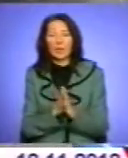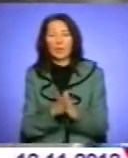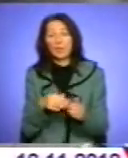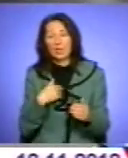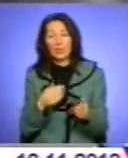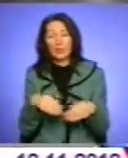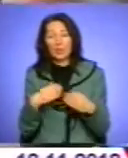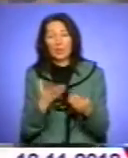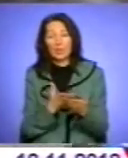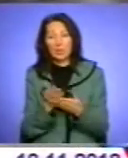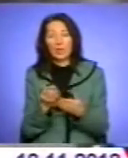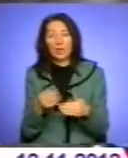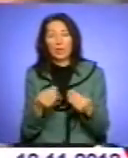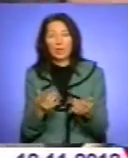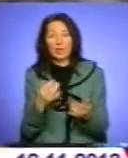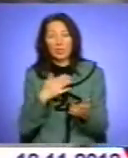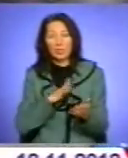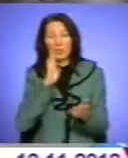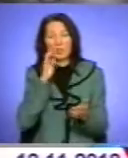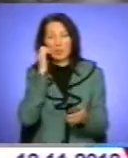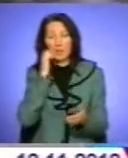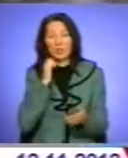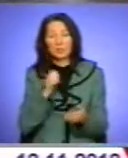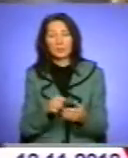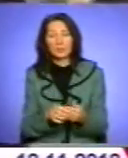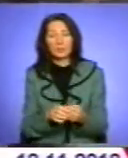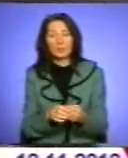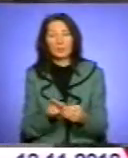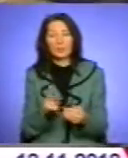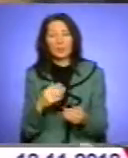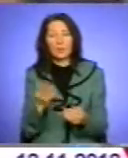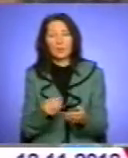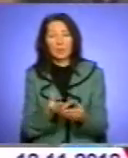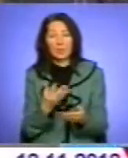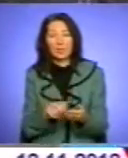не попросили, бо я дуже стара, що не можу стояти. А як вам ціни?